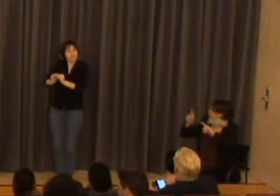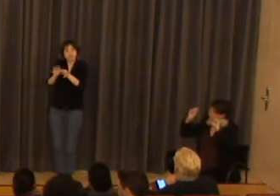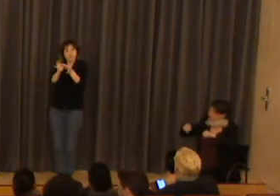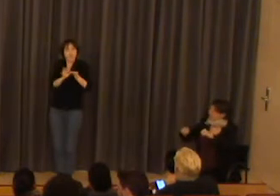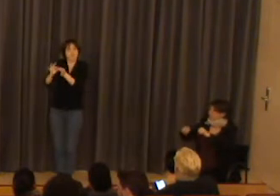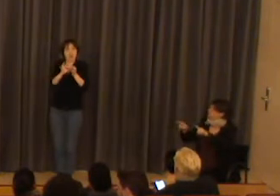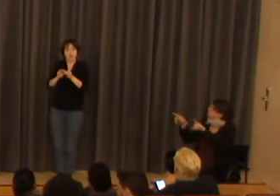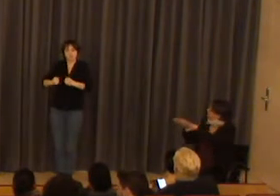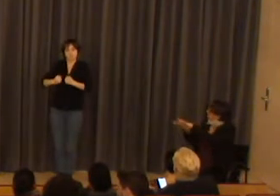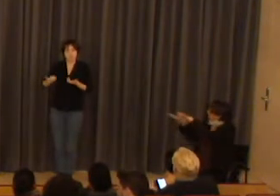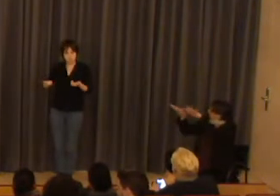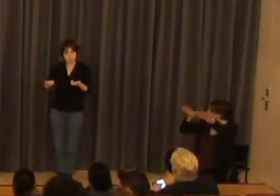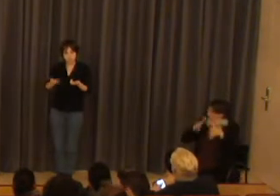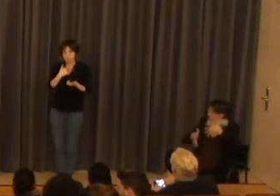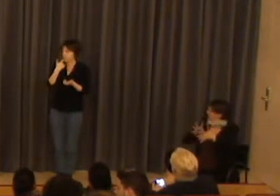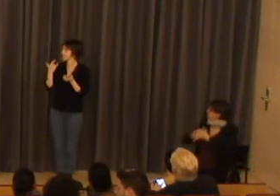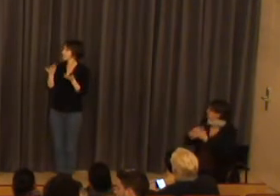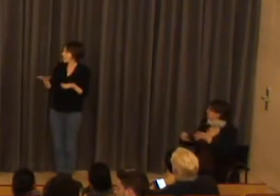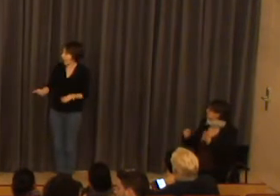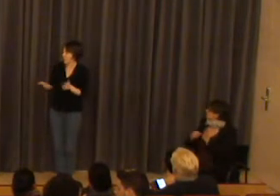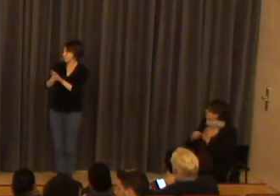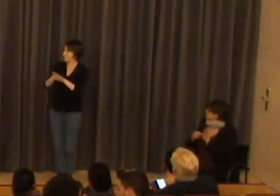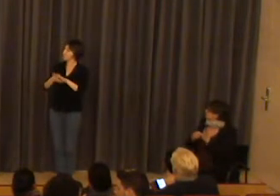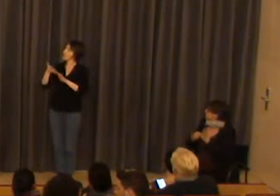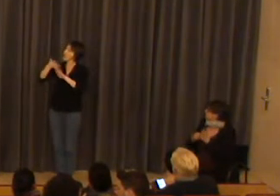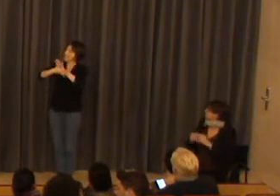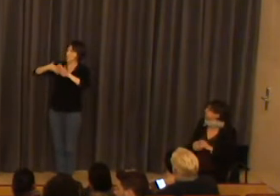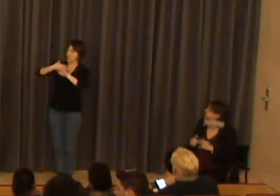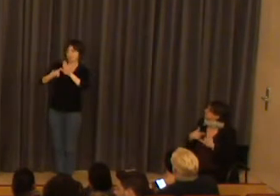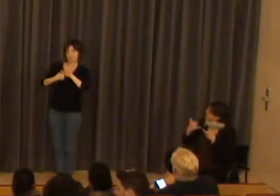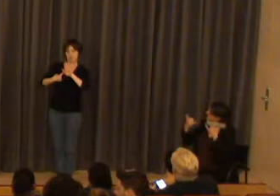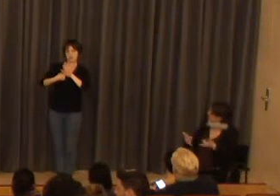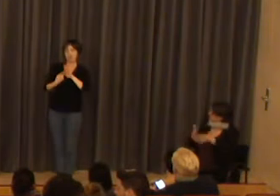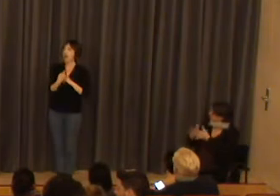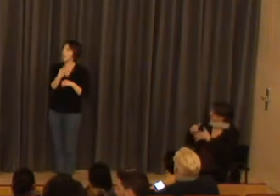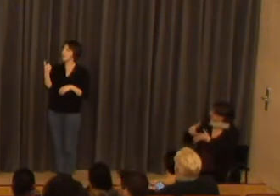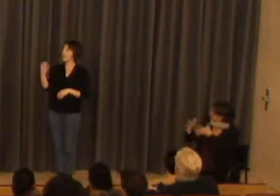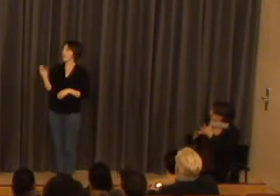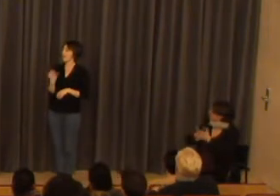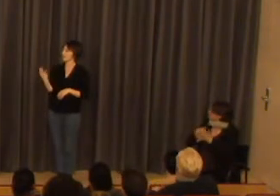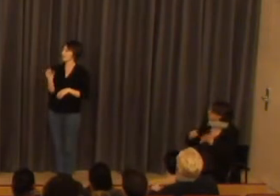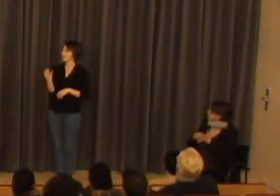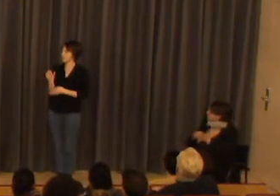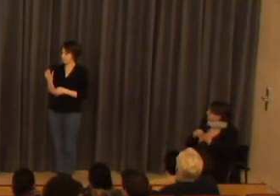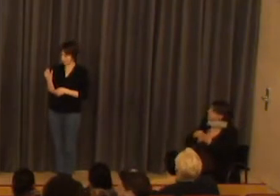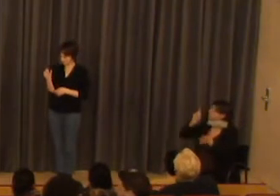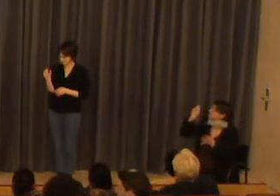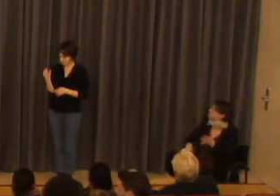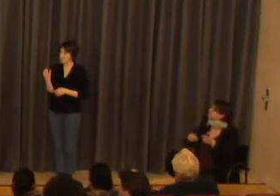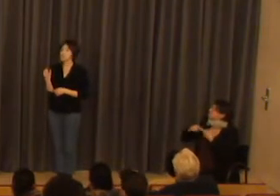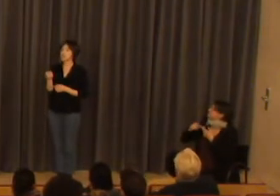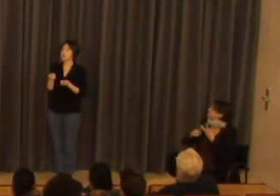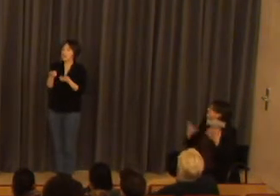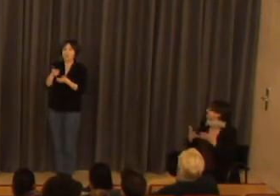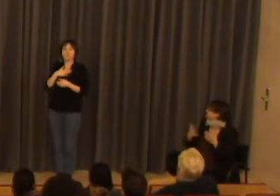trobem doncs davant d'una llengua, de la llengua de signes, que el que necessita bàsicament és poder ser ensenyada,